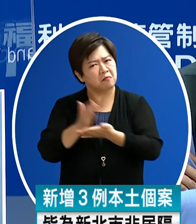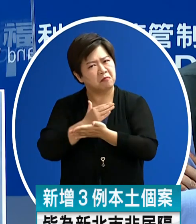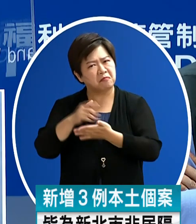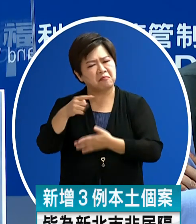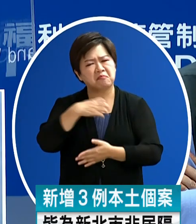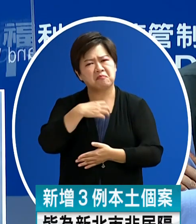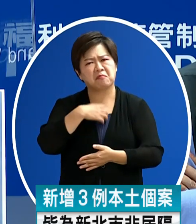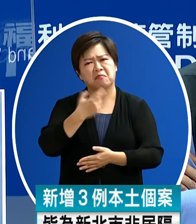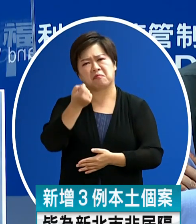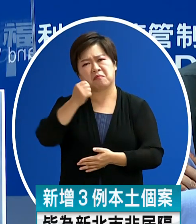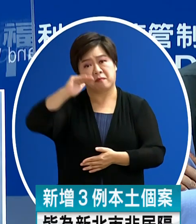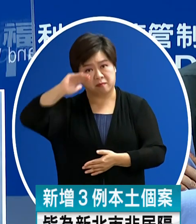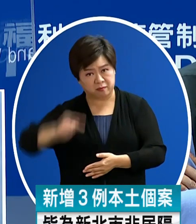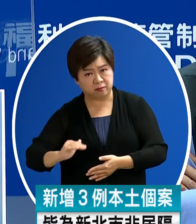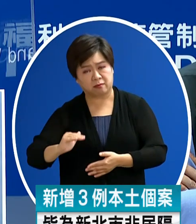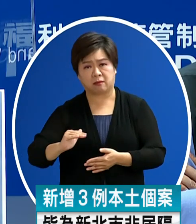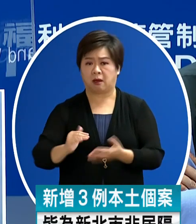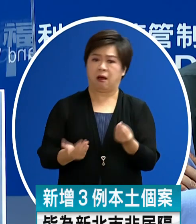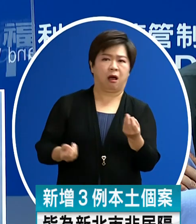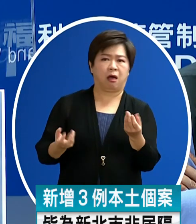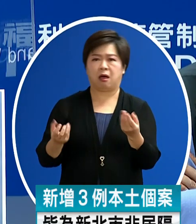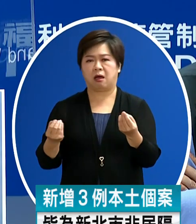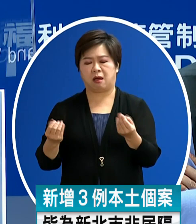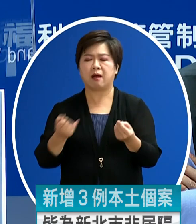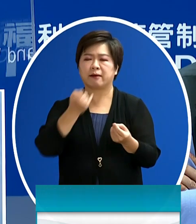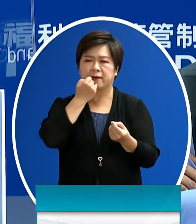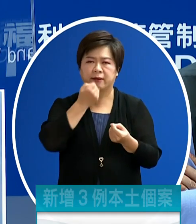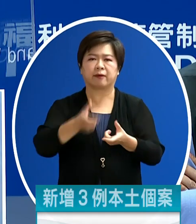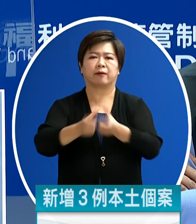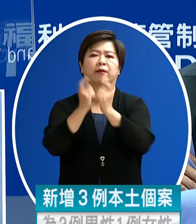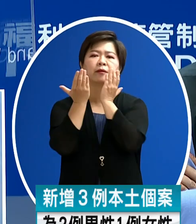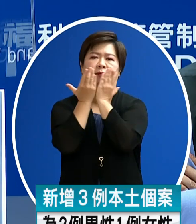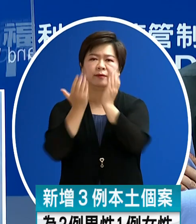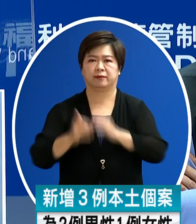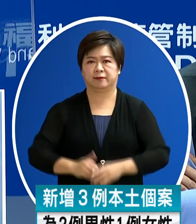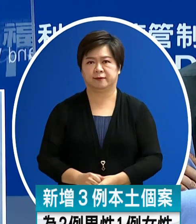或者没有啊，那情况当然就会及时来复课。